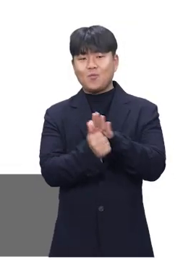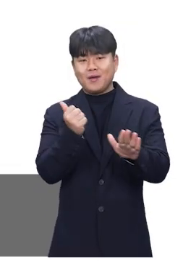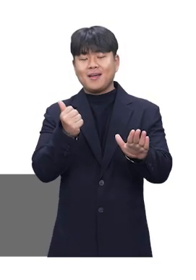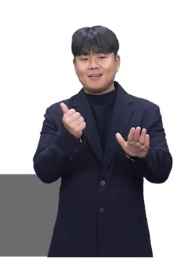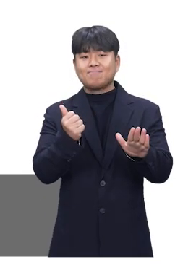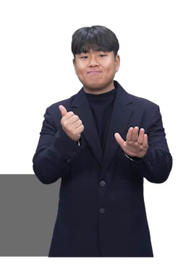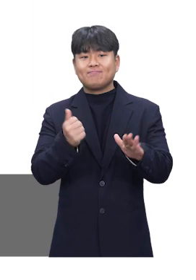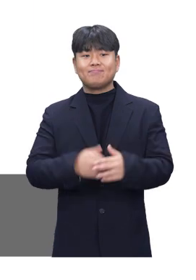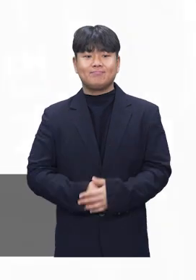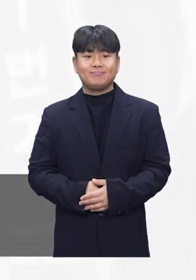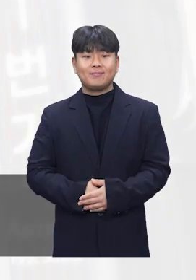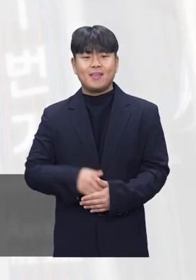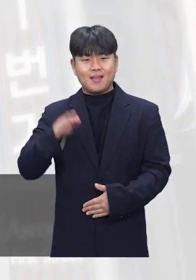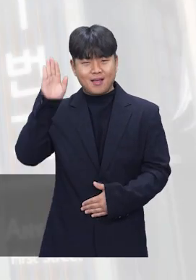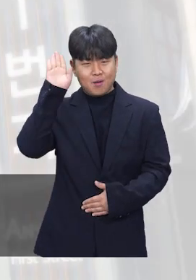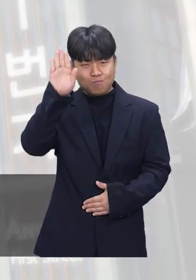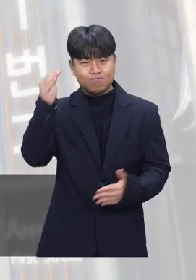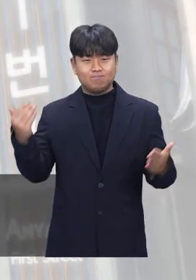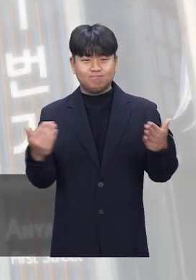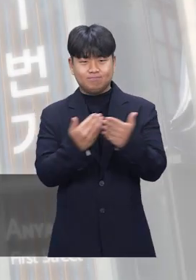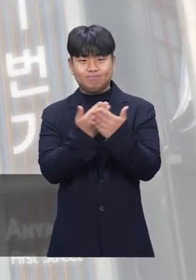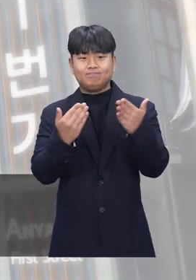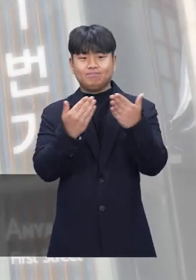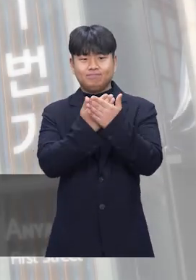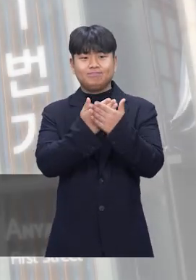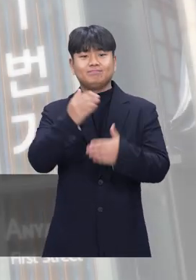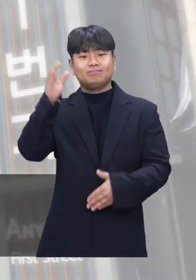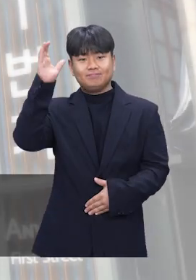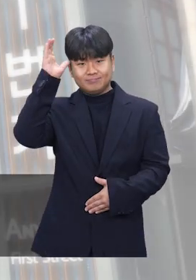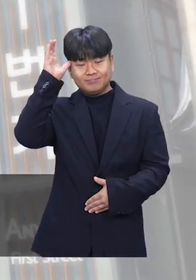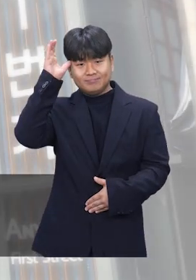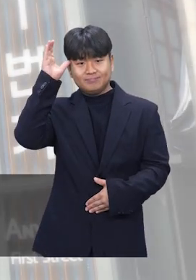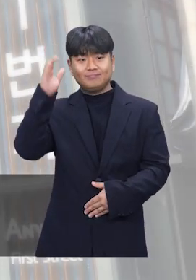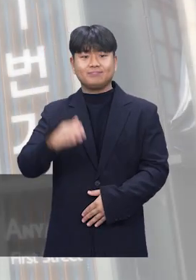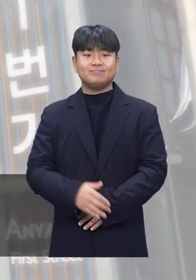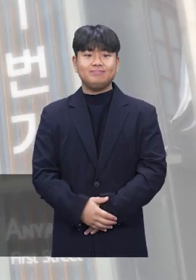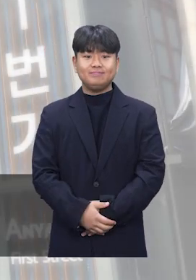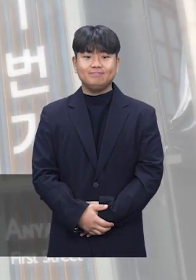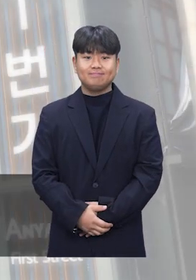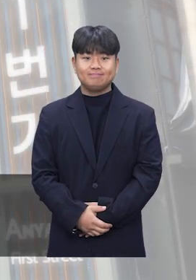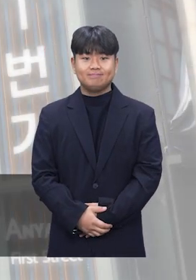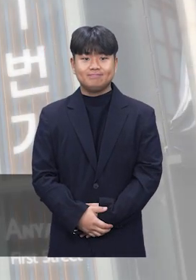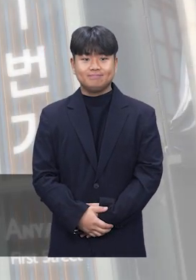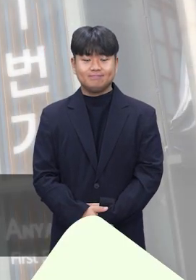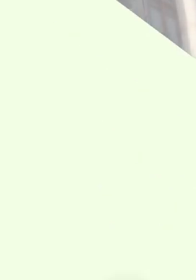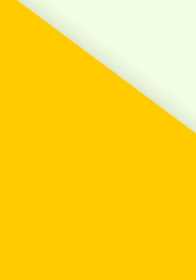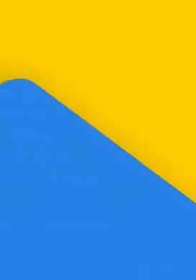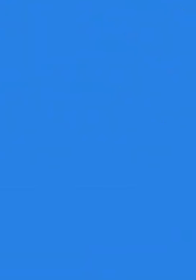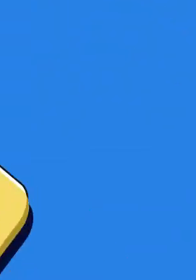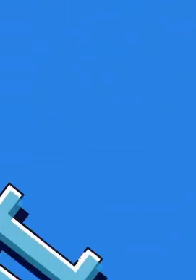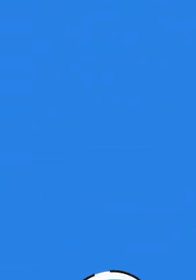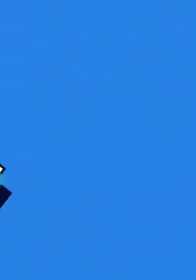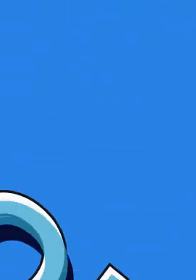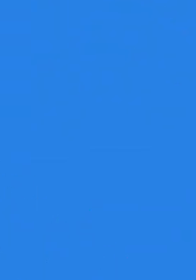열기로 가득 채워진 안양 1번가가 이 과거의 명성을 되찾는 계기가 되었기를 바랍니다.